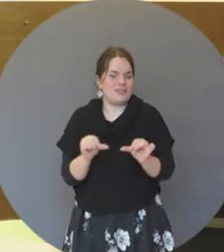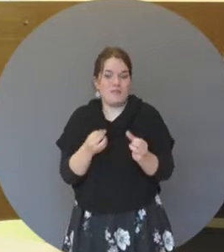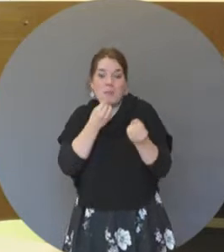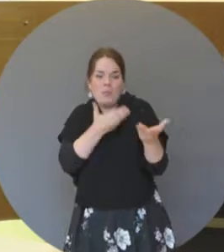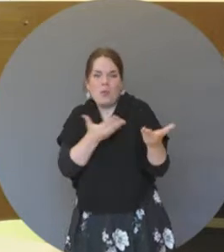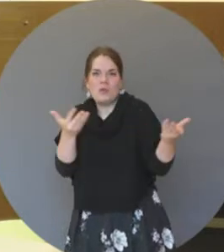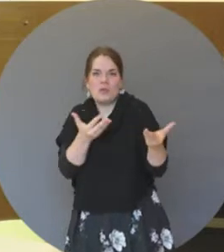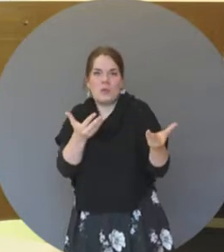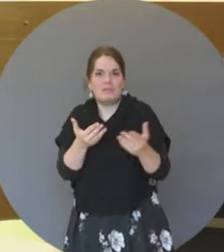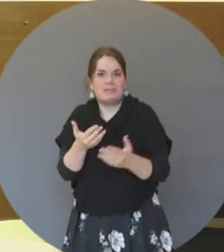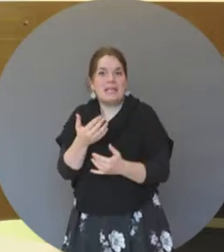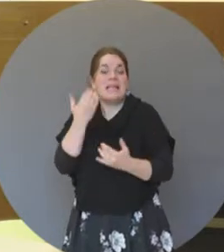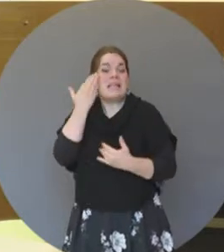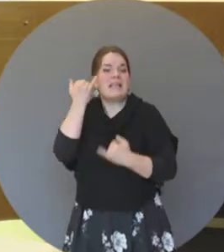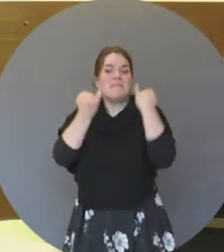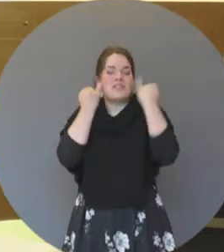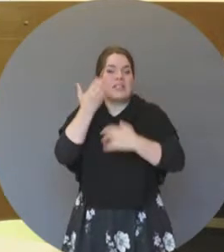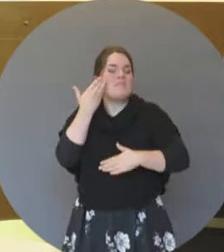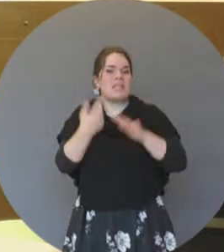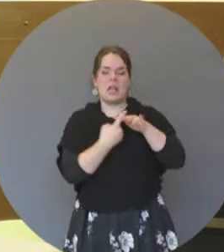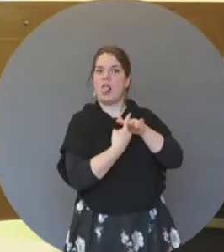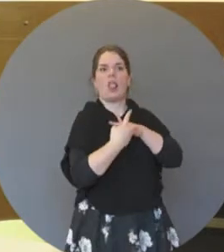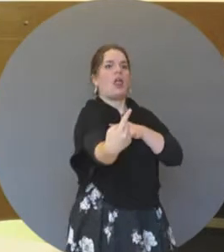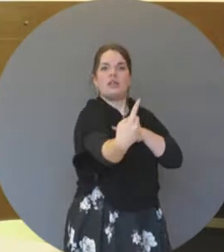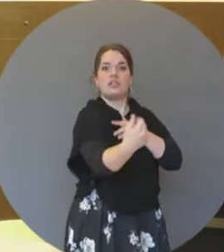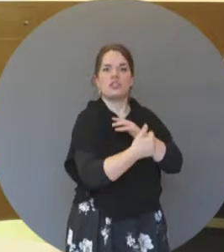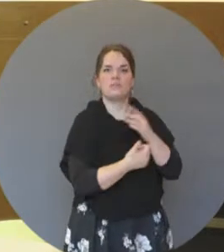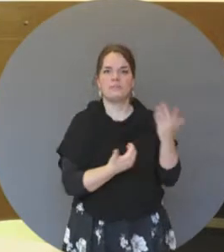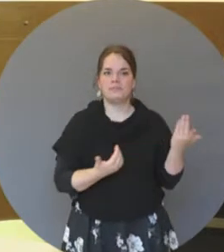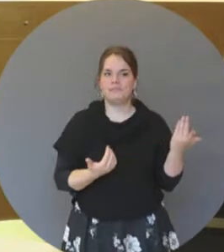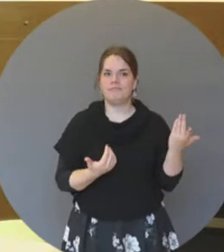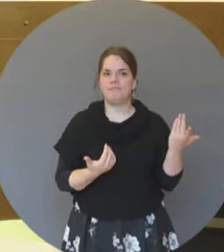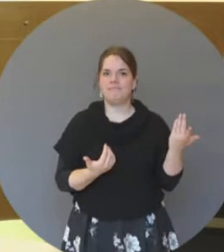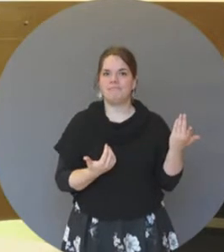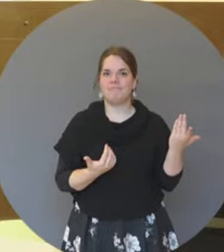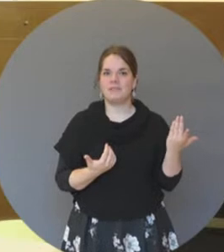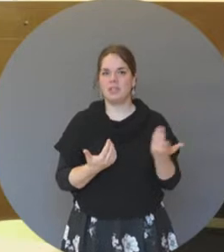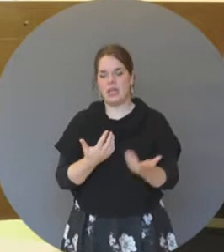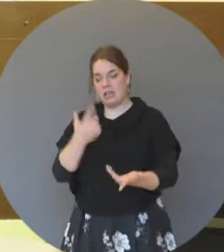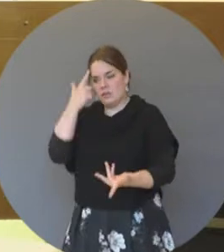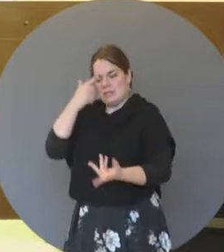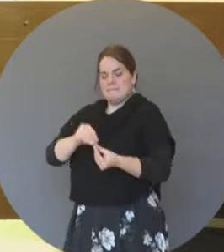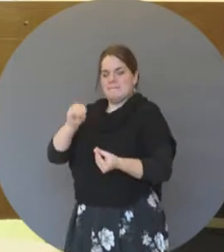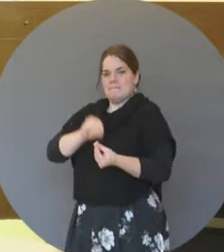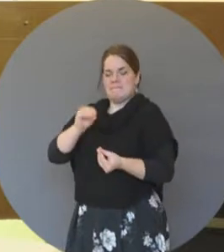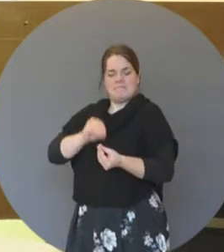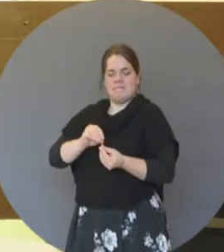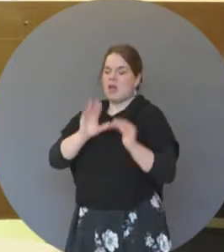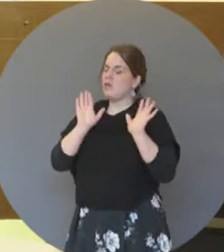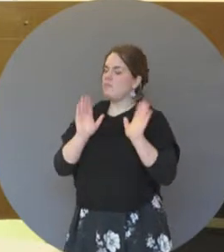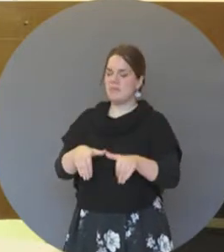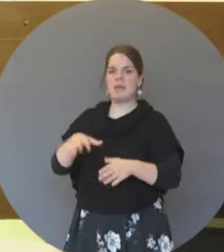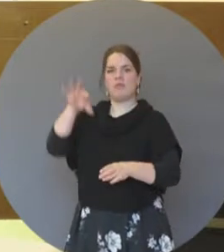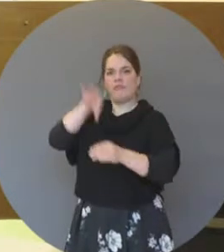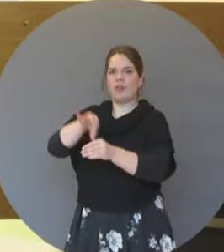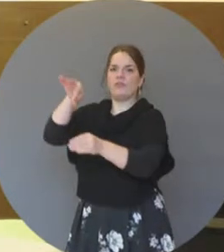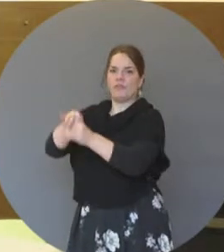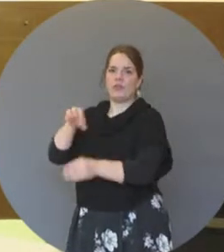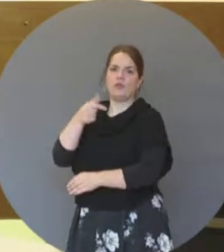totalement isolées sous ces réserves et questionnements nous voterons tout de même ces deux délibérations